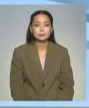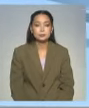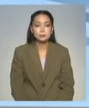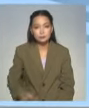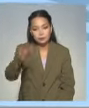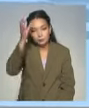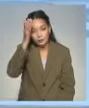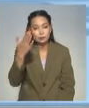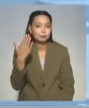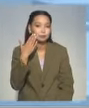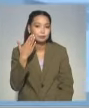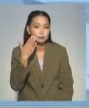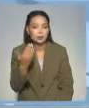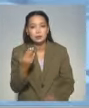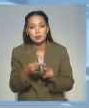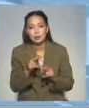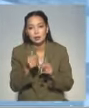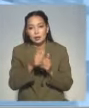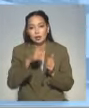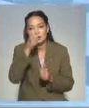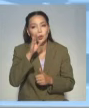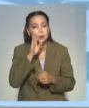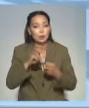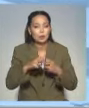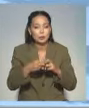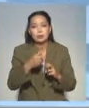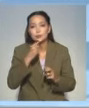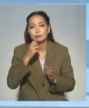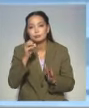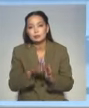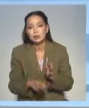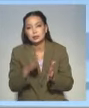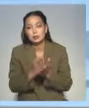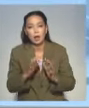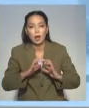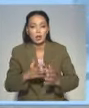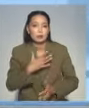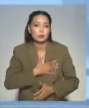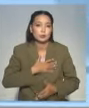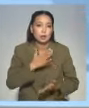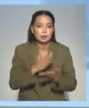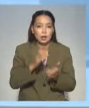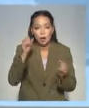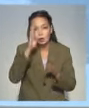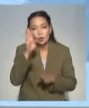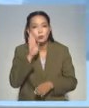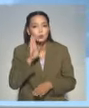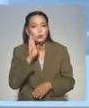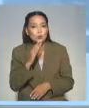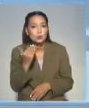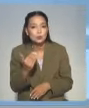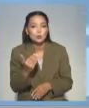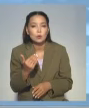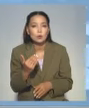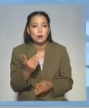Ғылыми болжамдарға сүйенсек, жылдан жылға су мәселесі қиындай түседі. Бұл әлемді алаңдатып отыр. Ал табиғи су көздеріне аса бай өлке